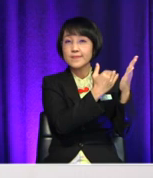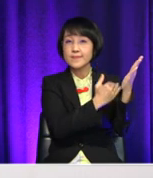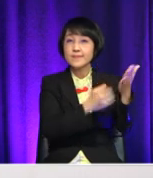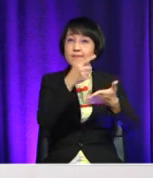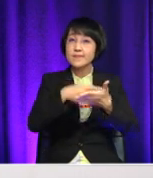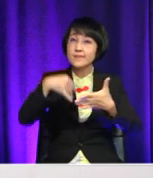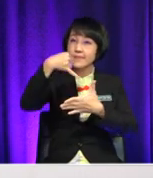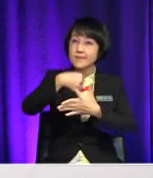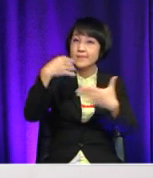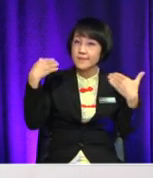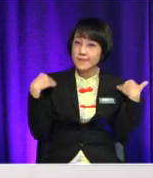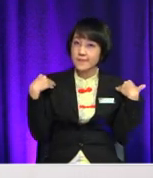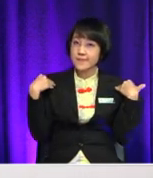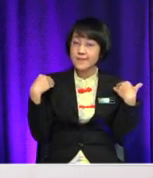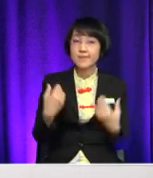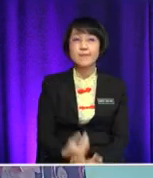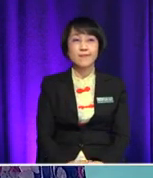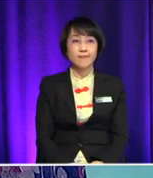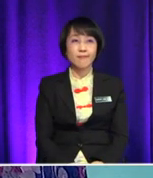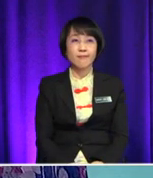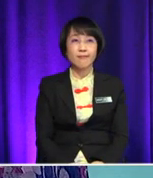dalam bahan ini